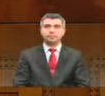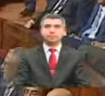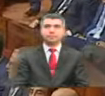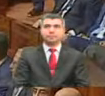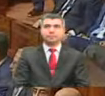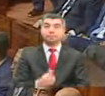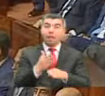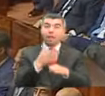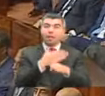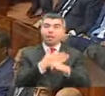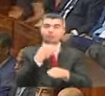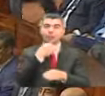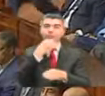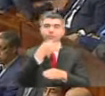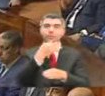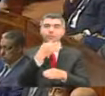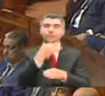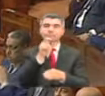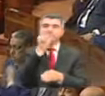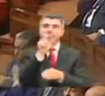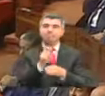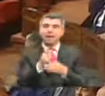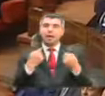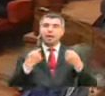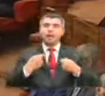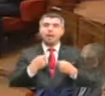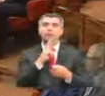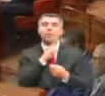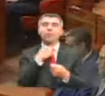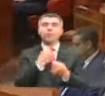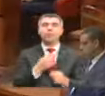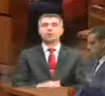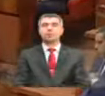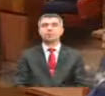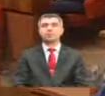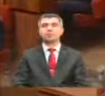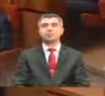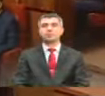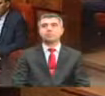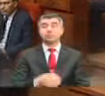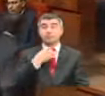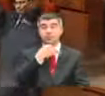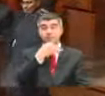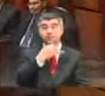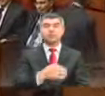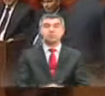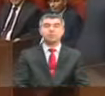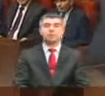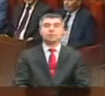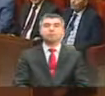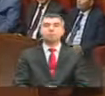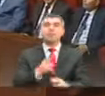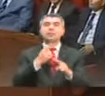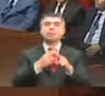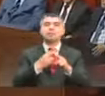وقبل إعطاء الكلمة للسيد رئيس الحكومة، أود باسمكم